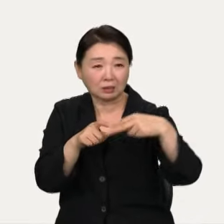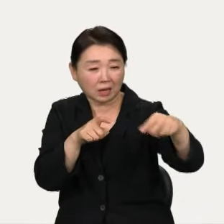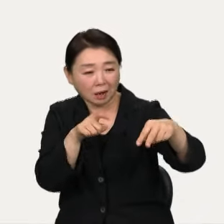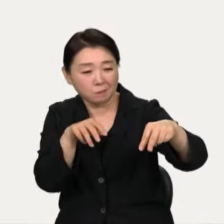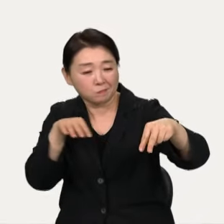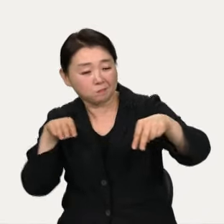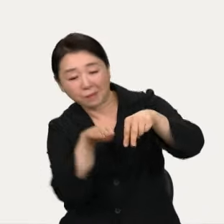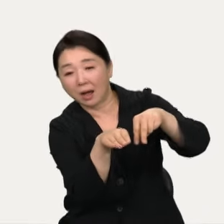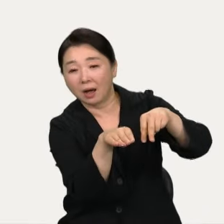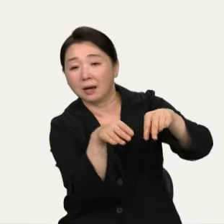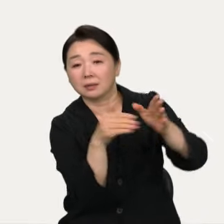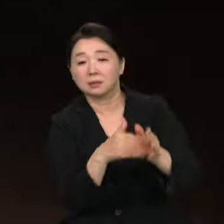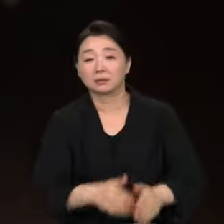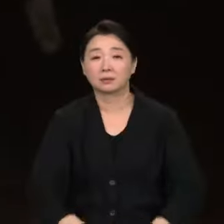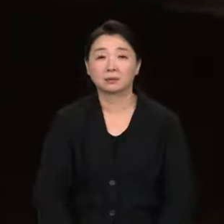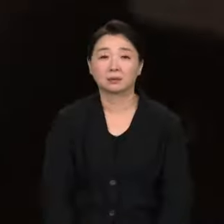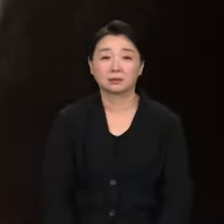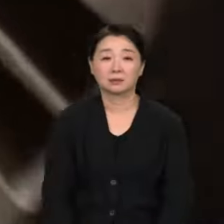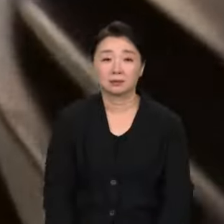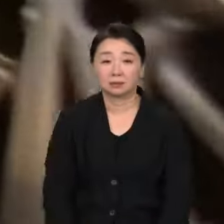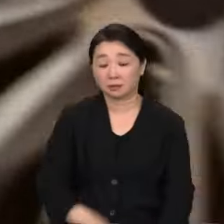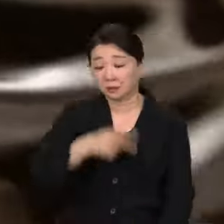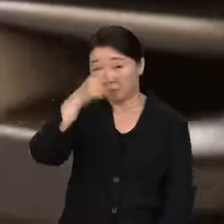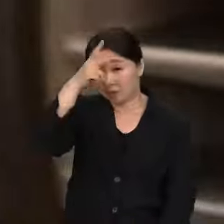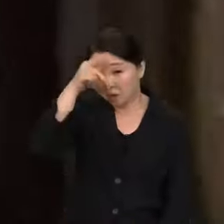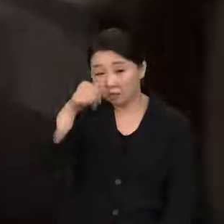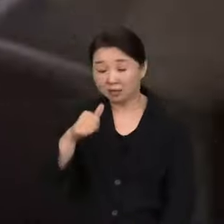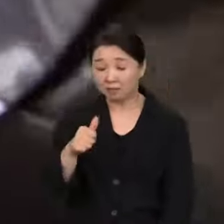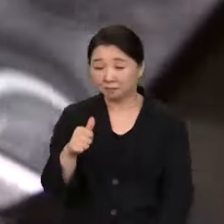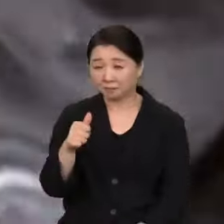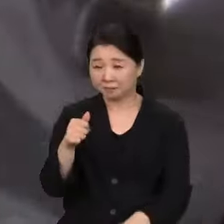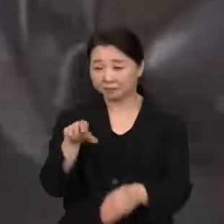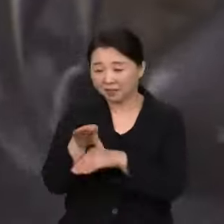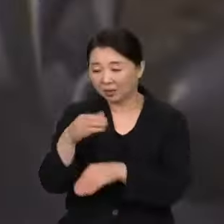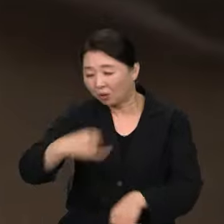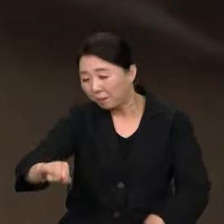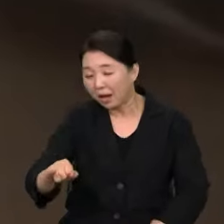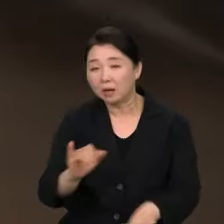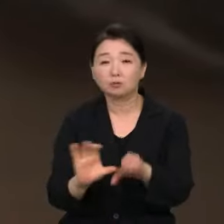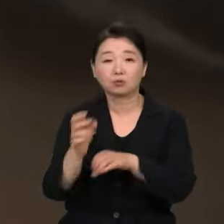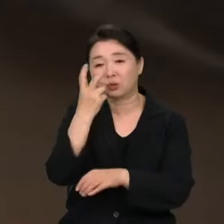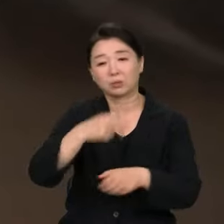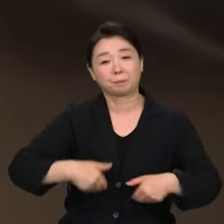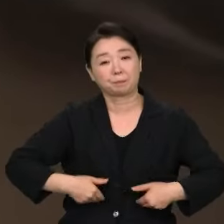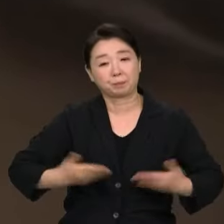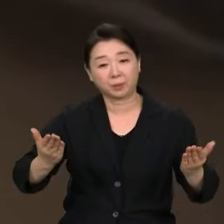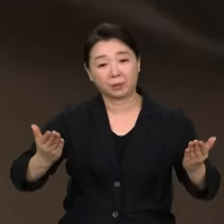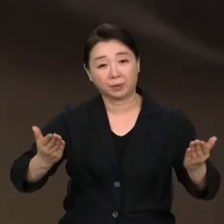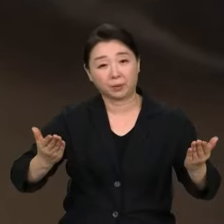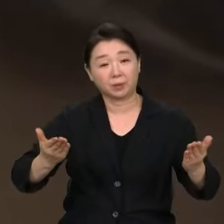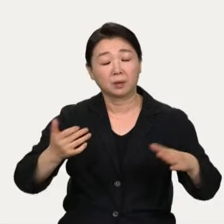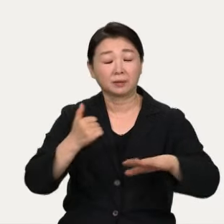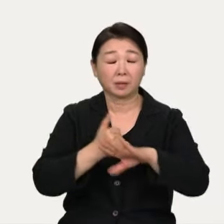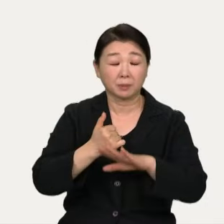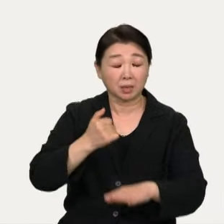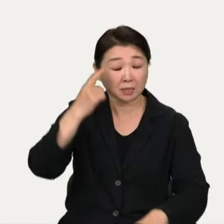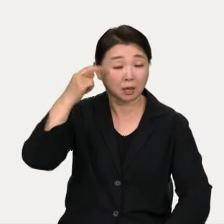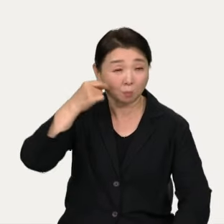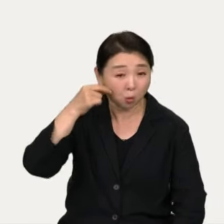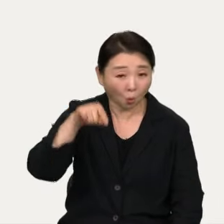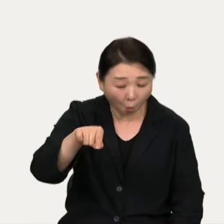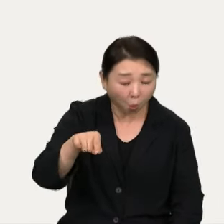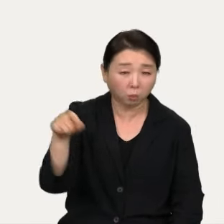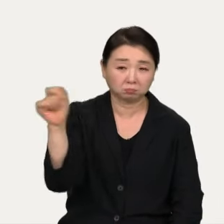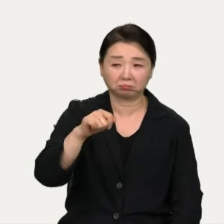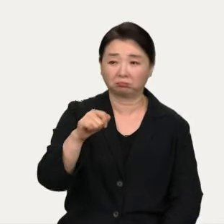취지의 진수를 확보했습니다 경찰은 차량 결함에 대한 추가 조사는 필요하지 않다며 기대하지 않았던 부분에서도